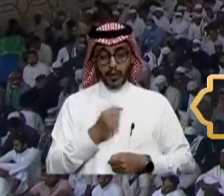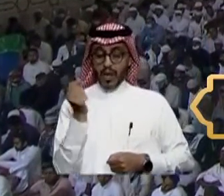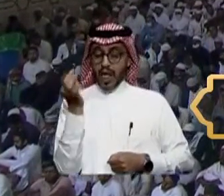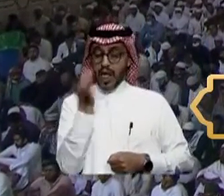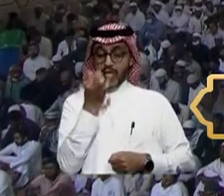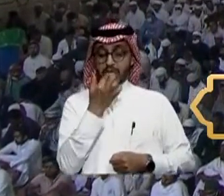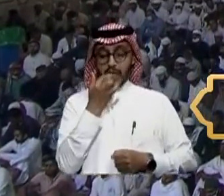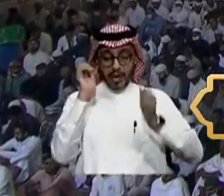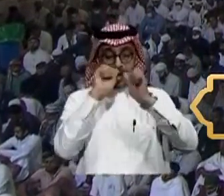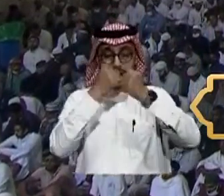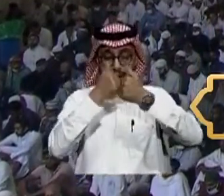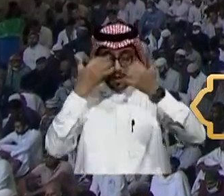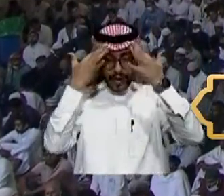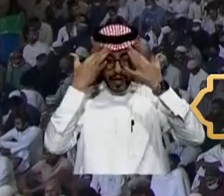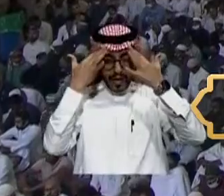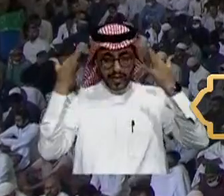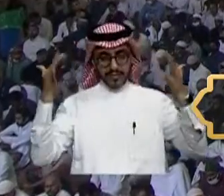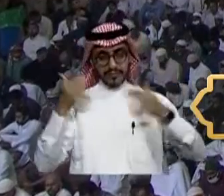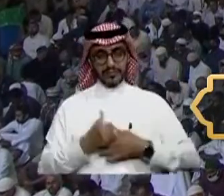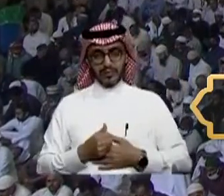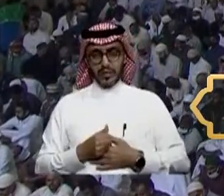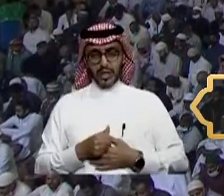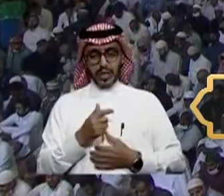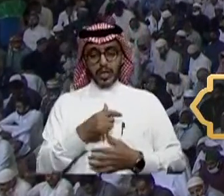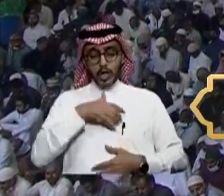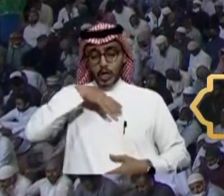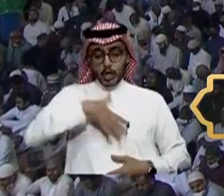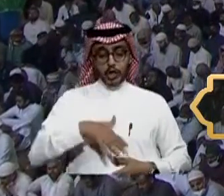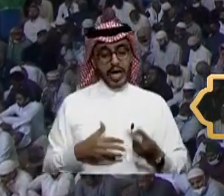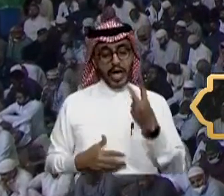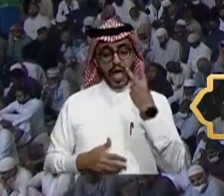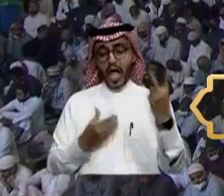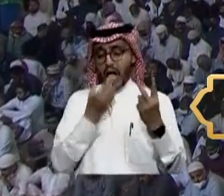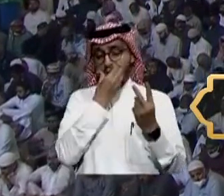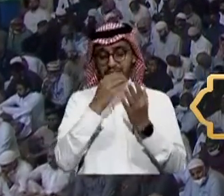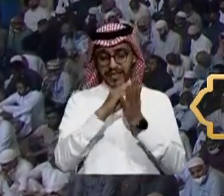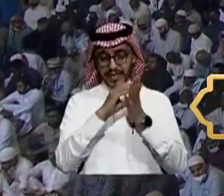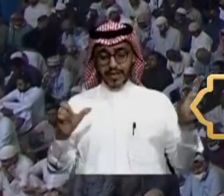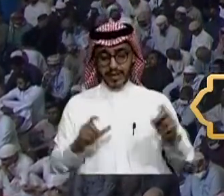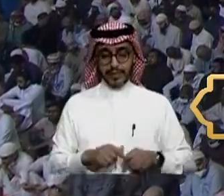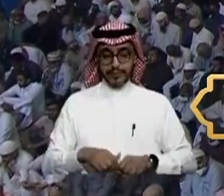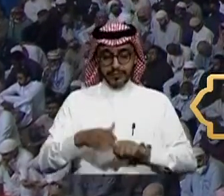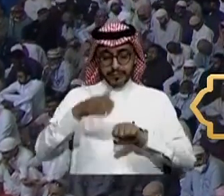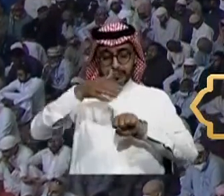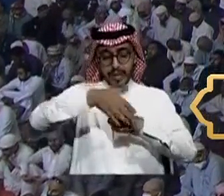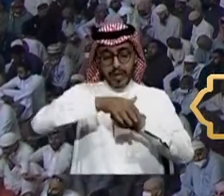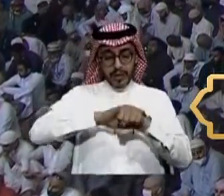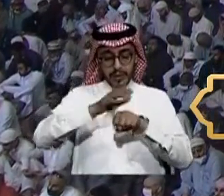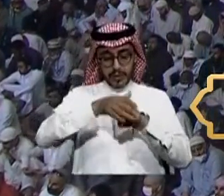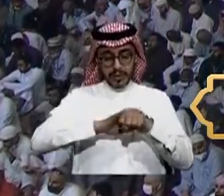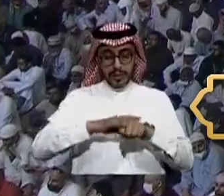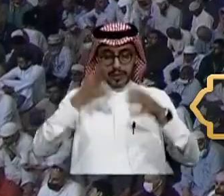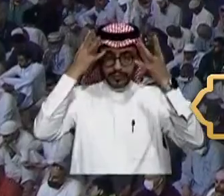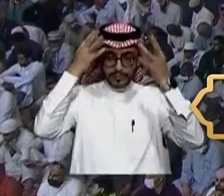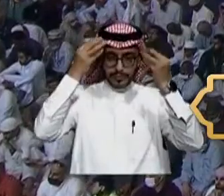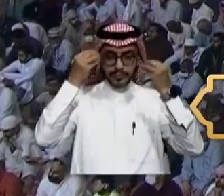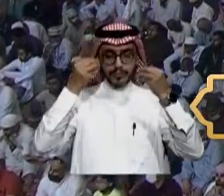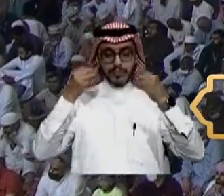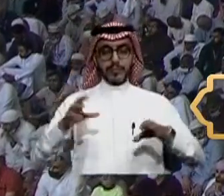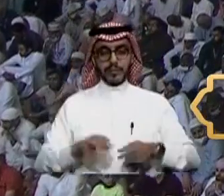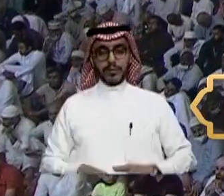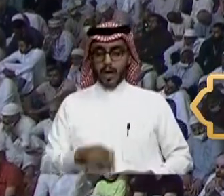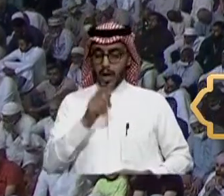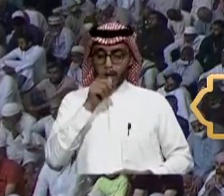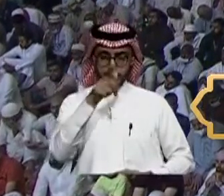اقوال اهل العلم وذلك فيما راه الشيخان في صحيحيهما عن ابي هريره رضي الله عنه